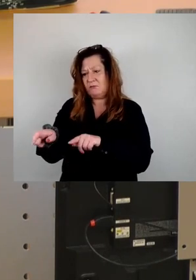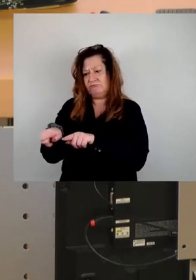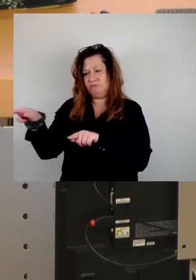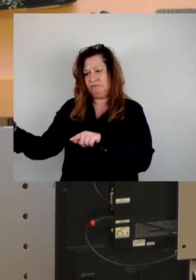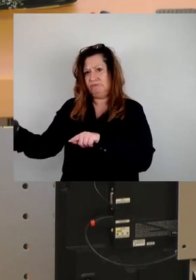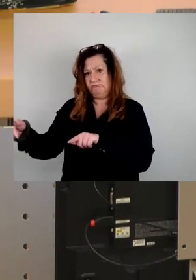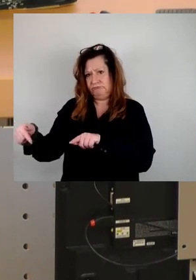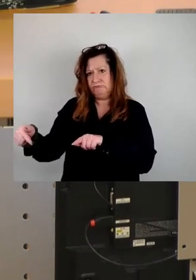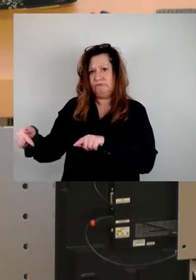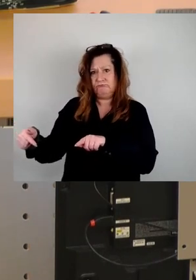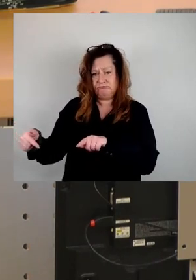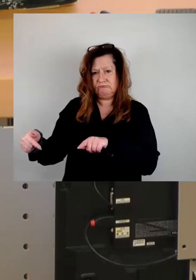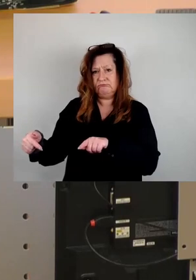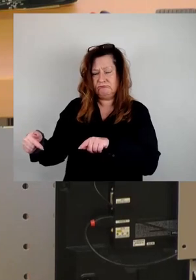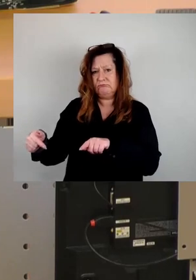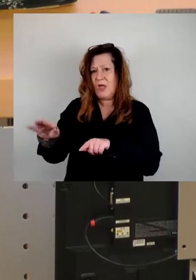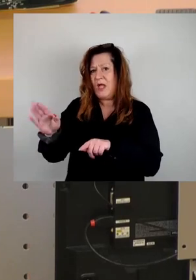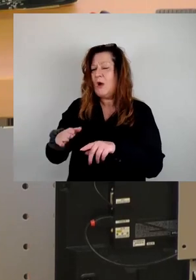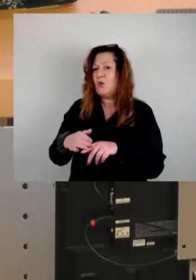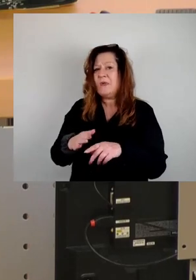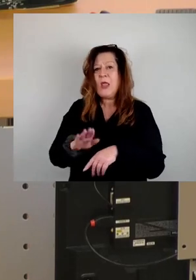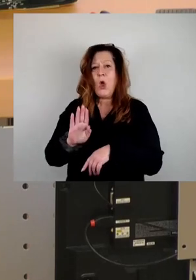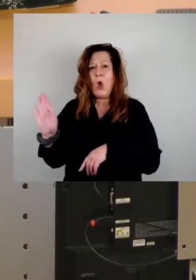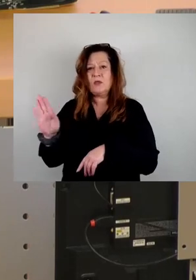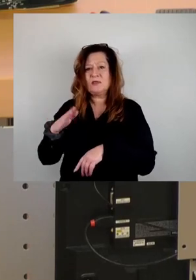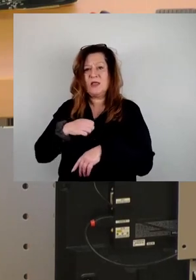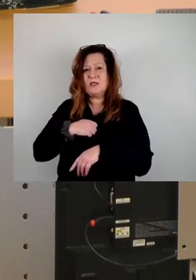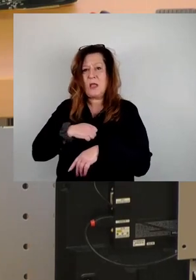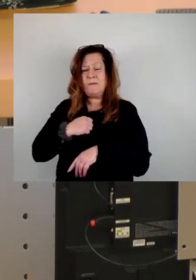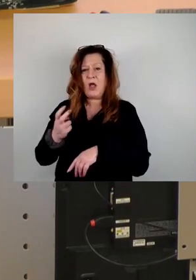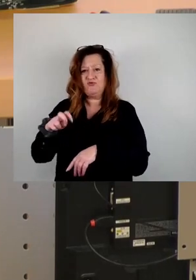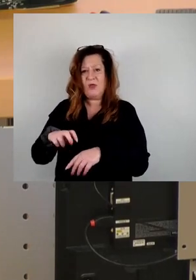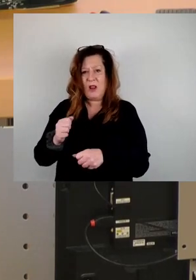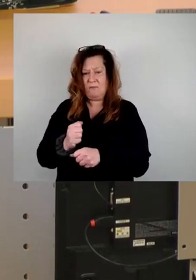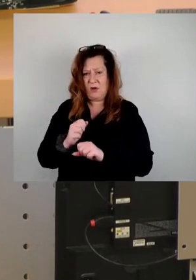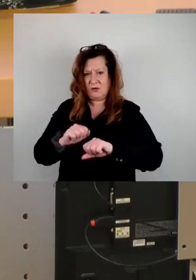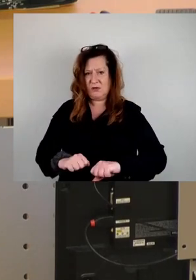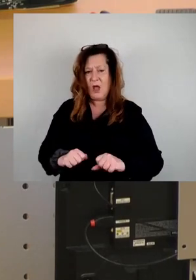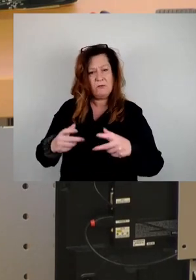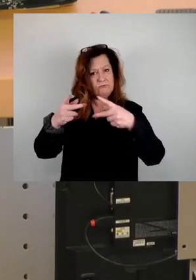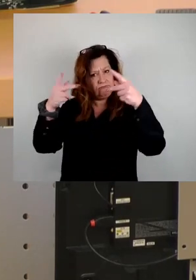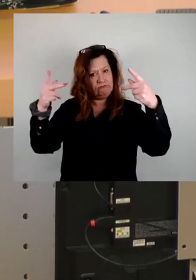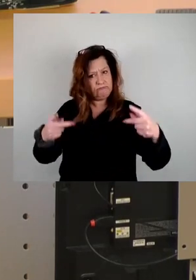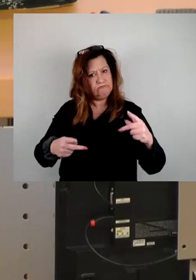dort eine öffentliche Badestelle errichten zu können. All dies geht in dem Konzept mit auf.